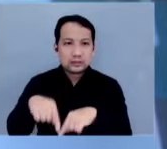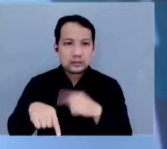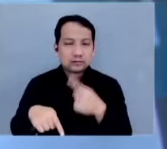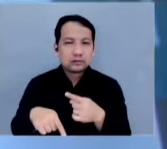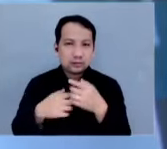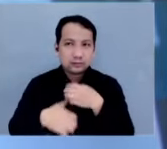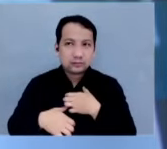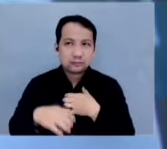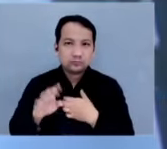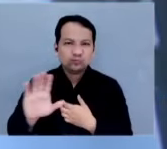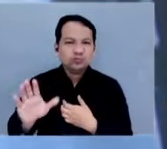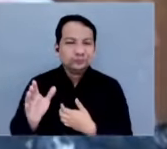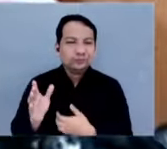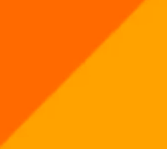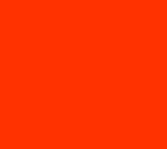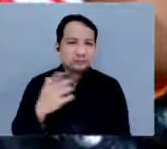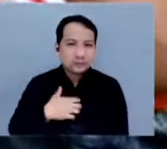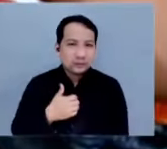sa kanila.